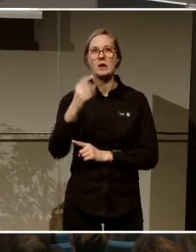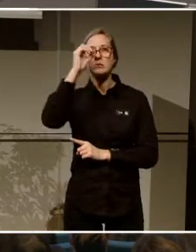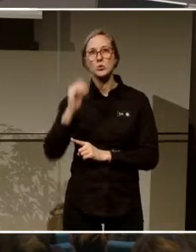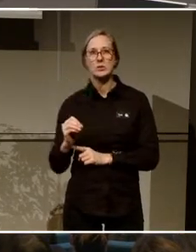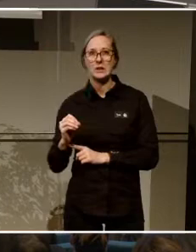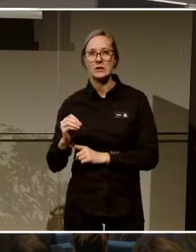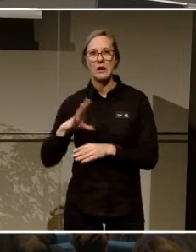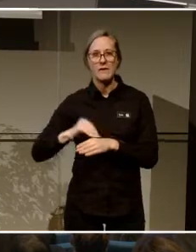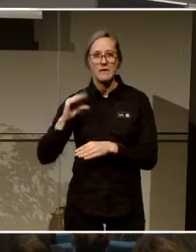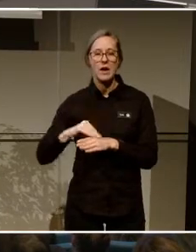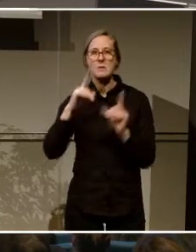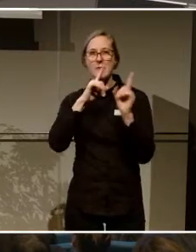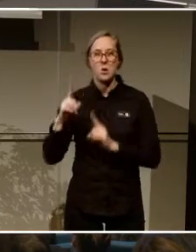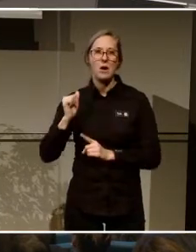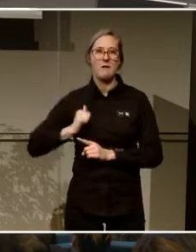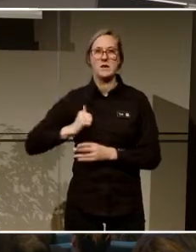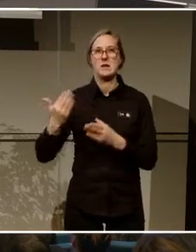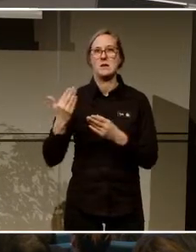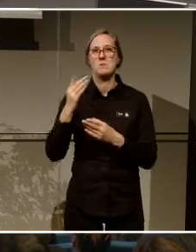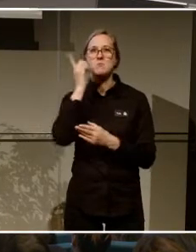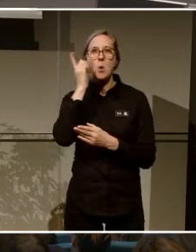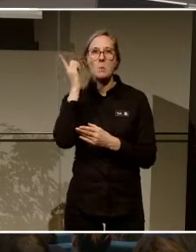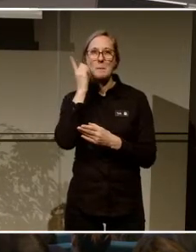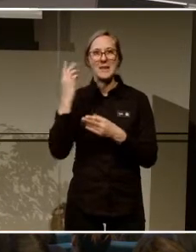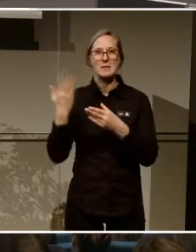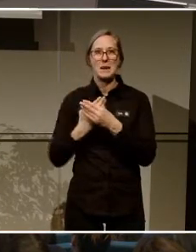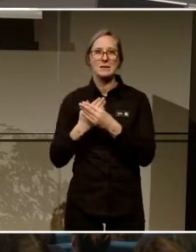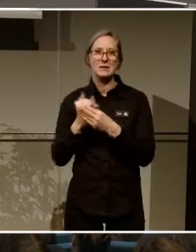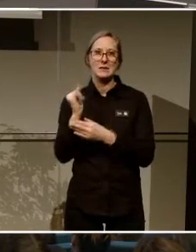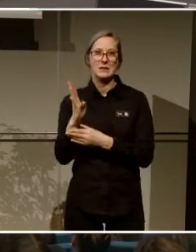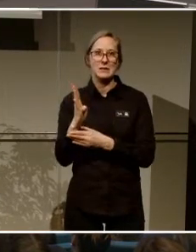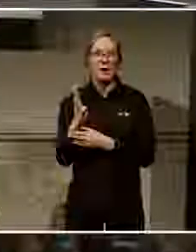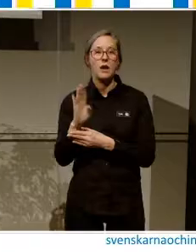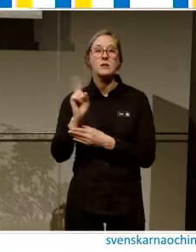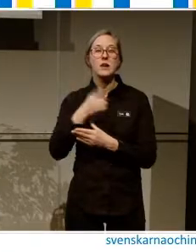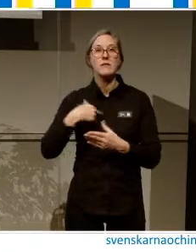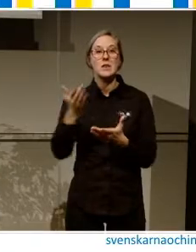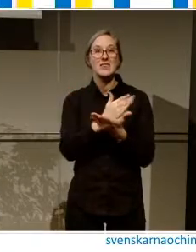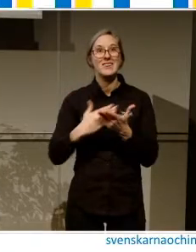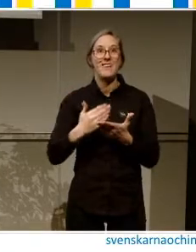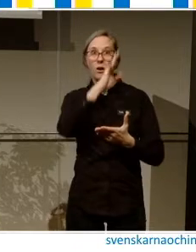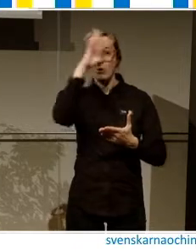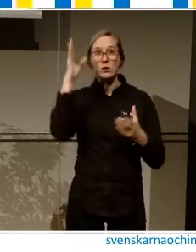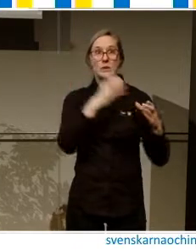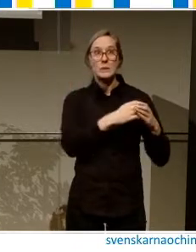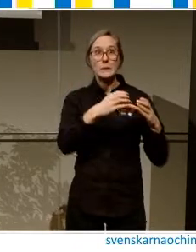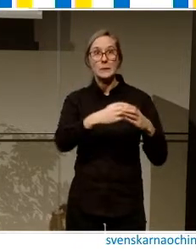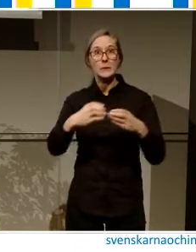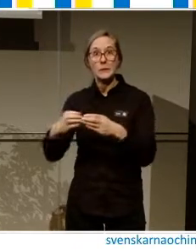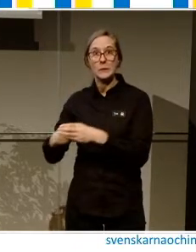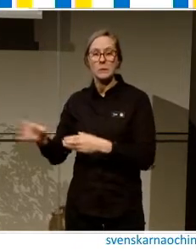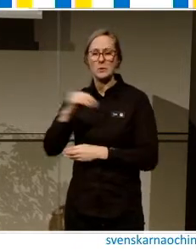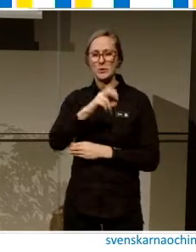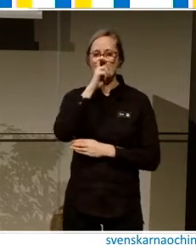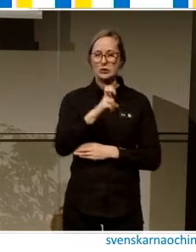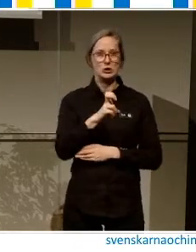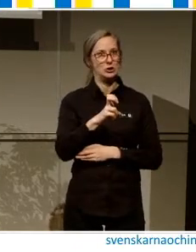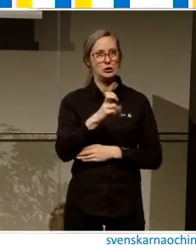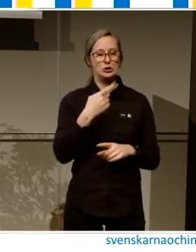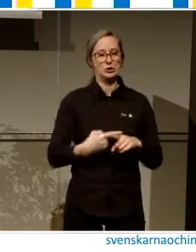befolkning som använder mobilt BankID. Och delar vi upp det på olika åldersgrupper så är det lätt att se